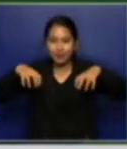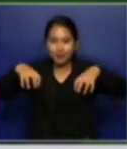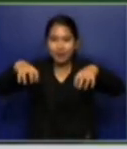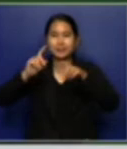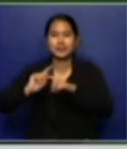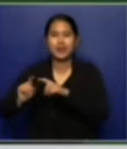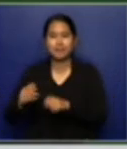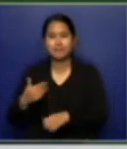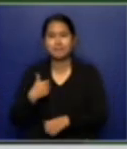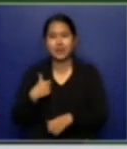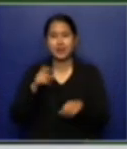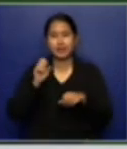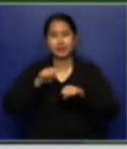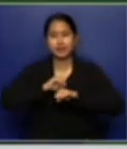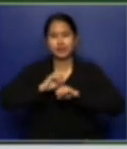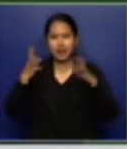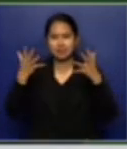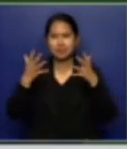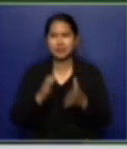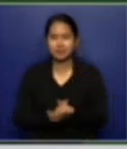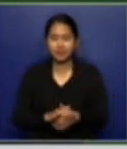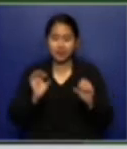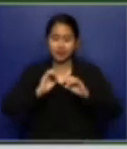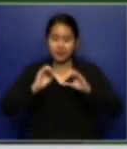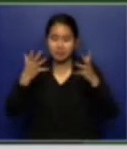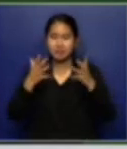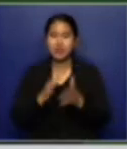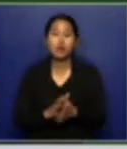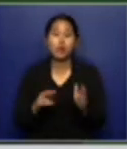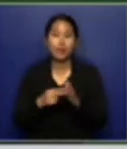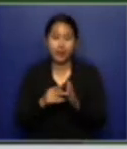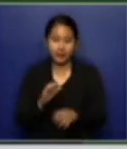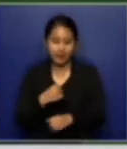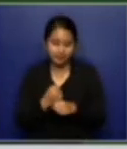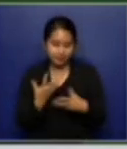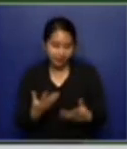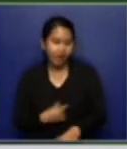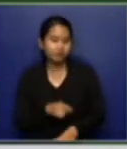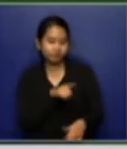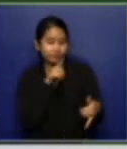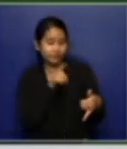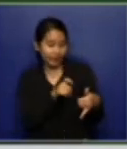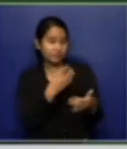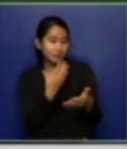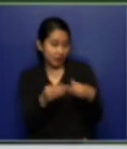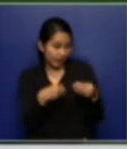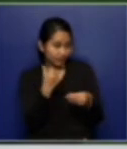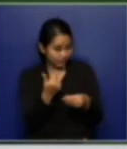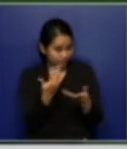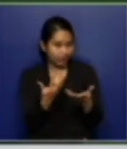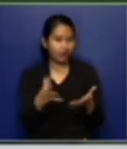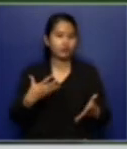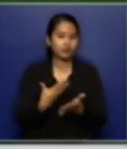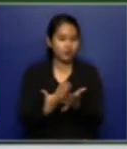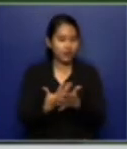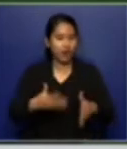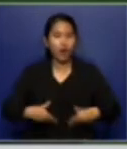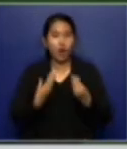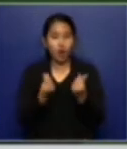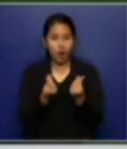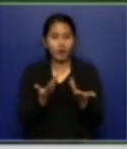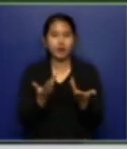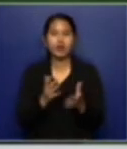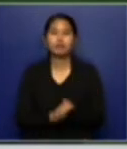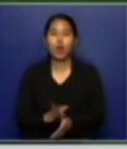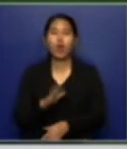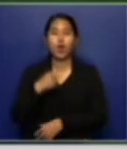มีค่ะแต่มันไม่ชัดเจนอย่างเช่นเราจะใช้วิธีการเข้าไปสอบถามว่ายอดขายเท่าไหร่ผู้ประกอบที่มา